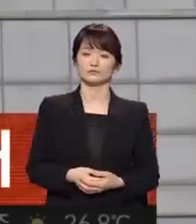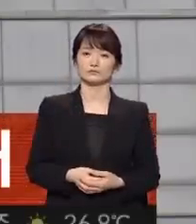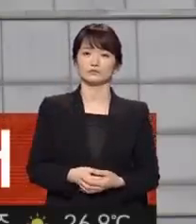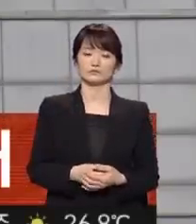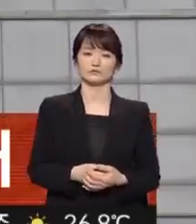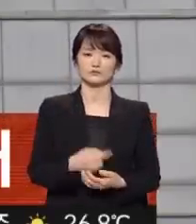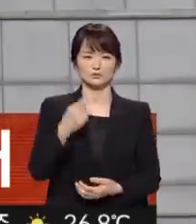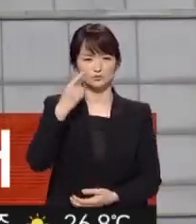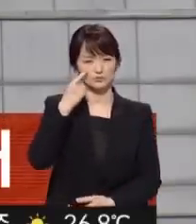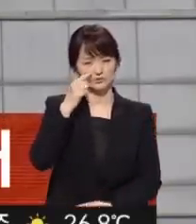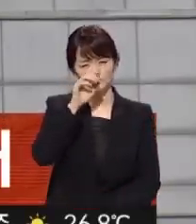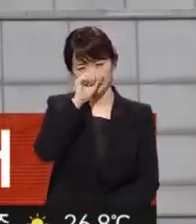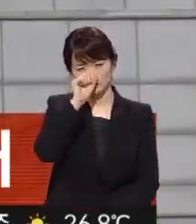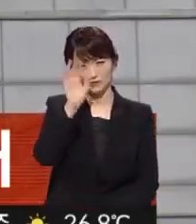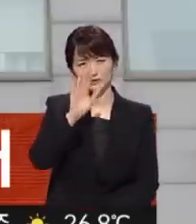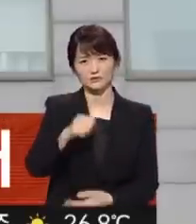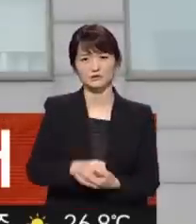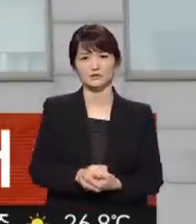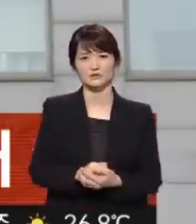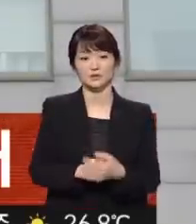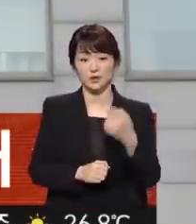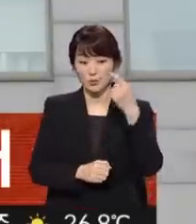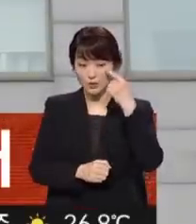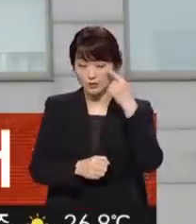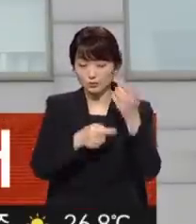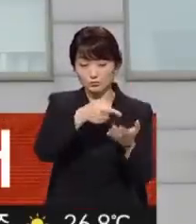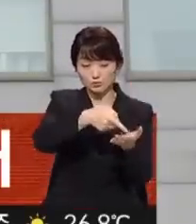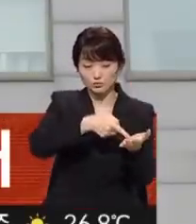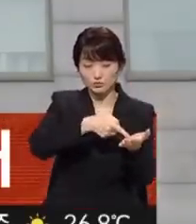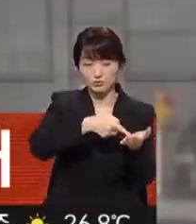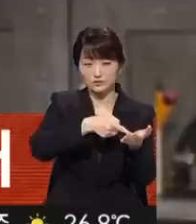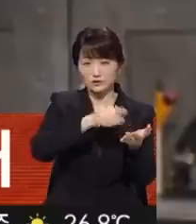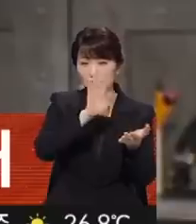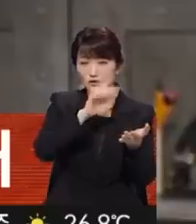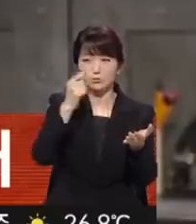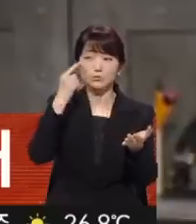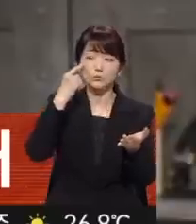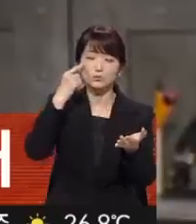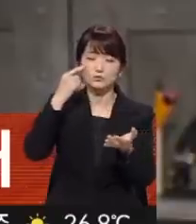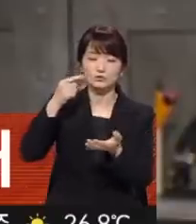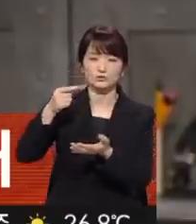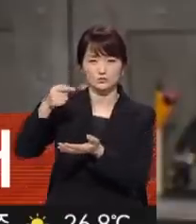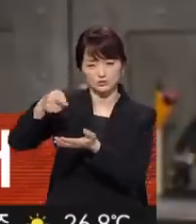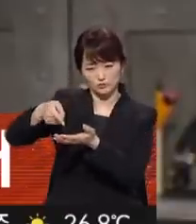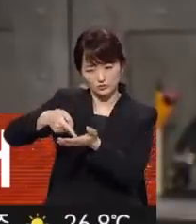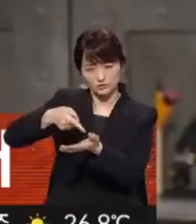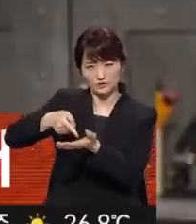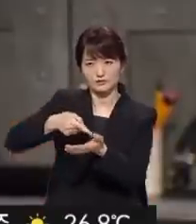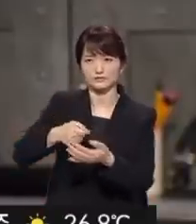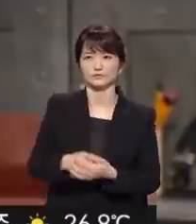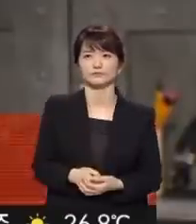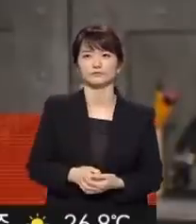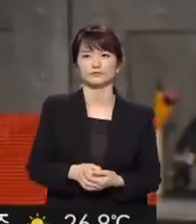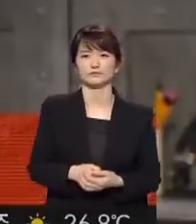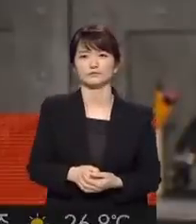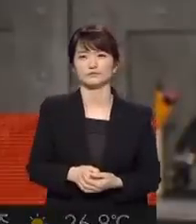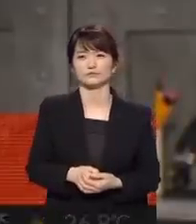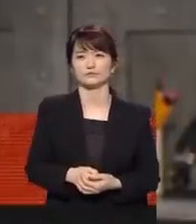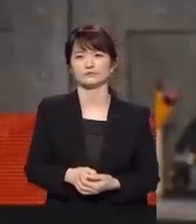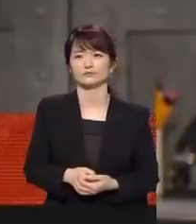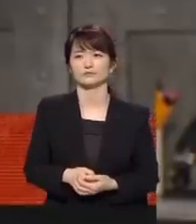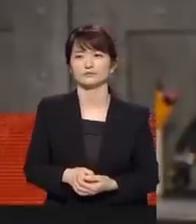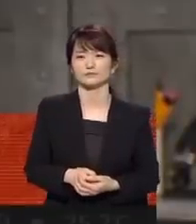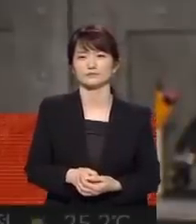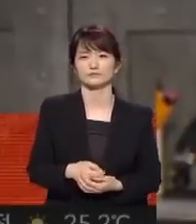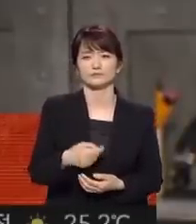괜찮지 않습니다. 당연히 왼쪽을 해야 되는데 오른쪽을 했지 않습니까? 그러니까 오른쪽을 수술했는데 보니까 그 1.0의 시력이 있었는데 0.7로